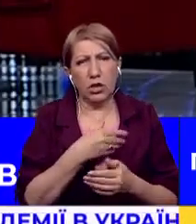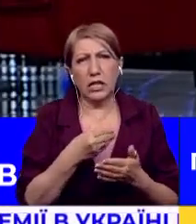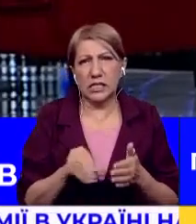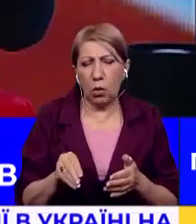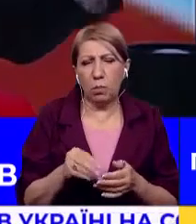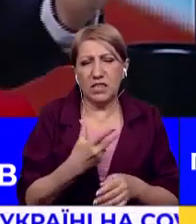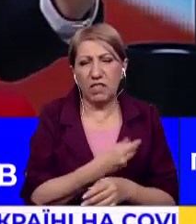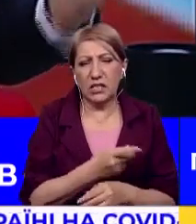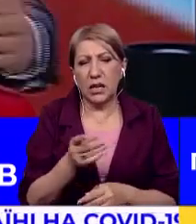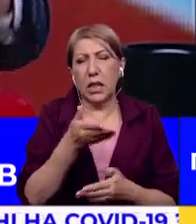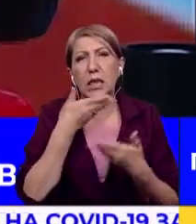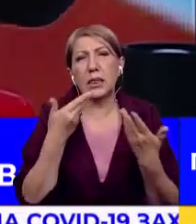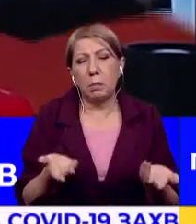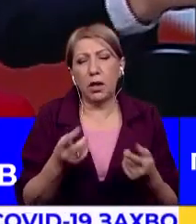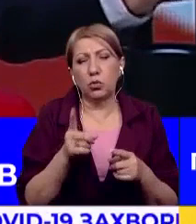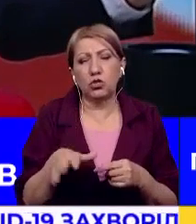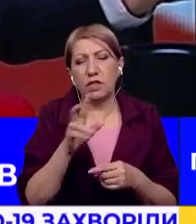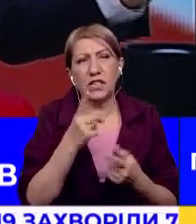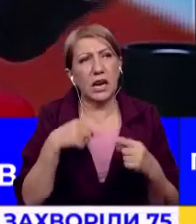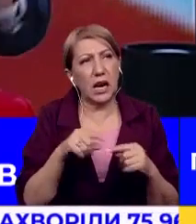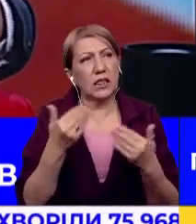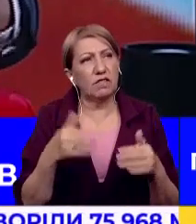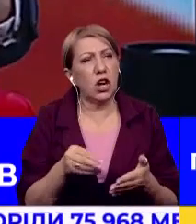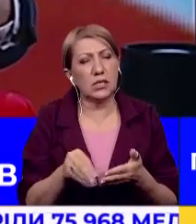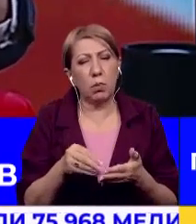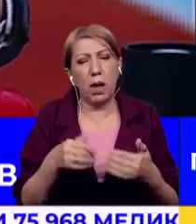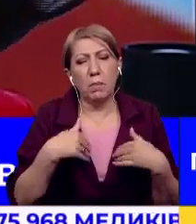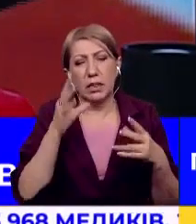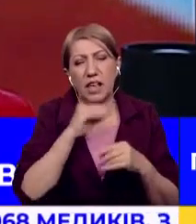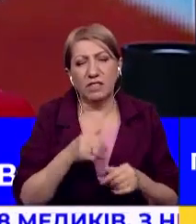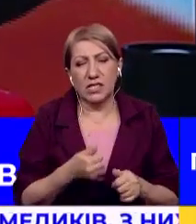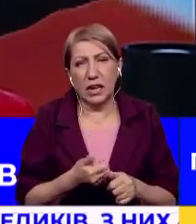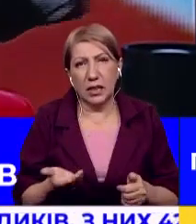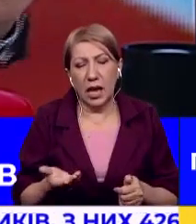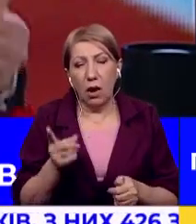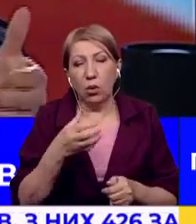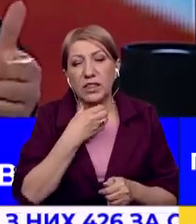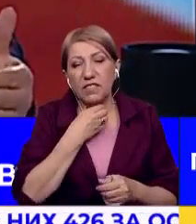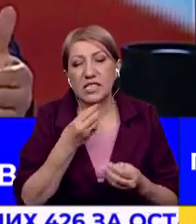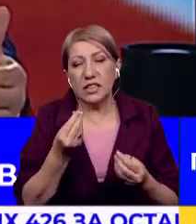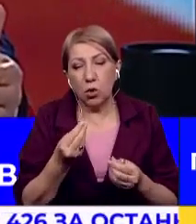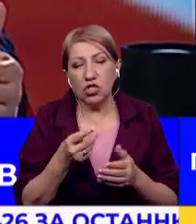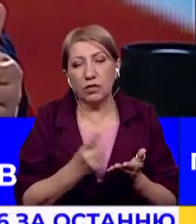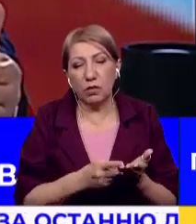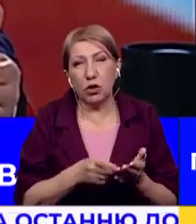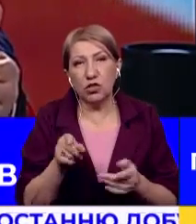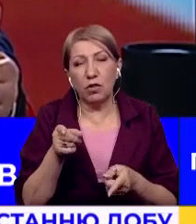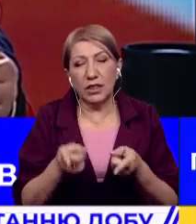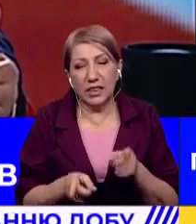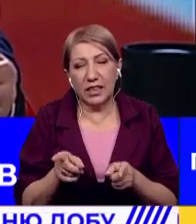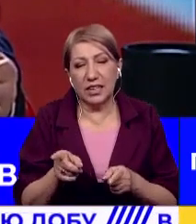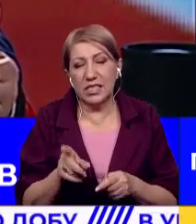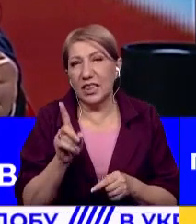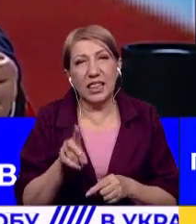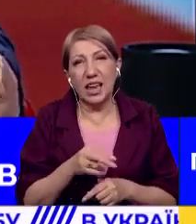закупити вакцину, але її немає, тому що всі країни її закупили, а ми не встигли. Так от дефіцит коштів доводить, що вони насправді не